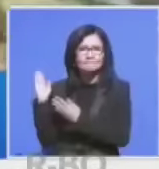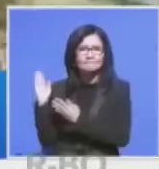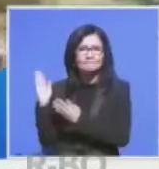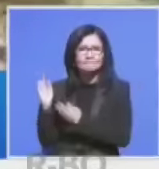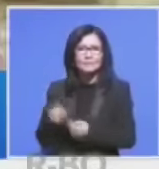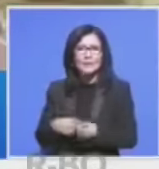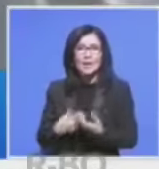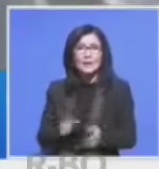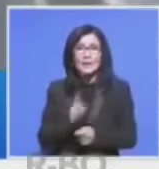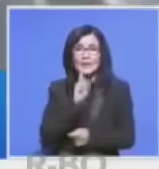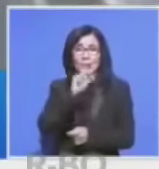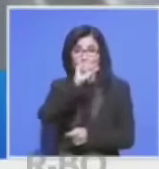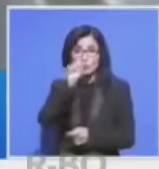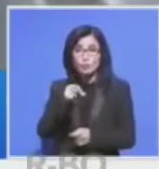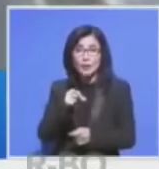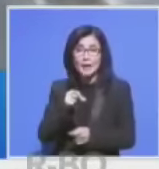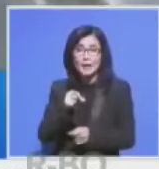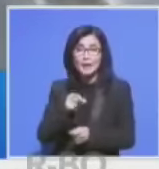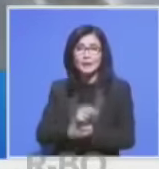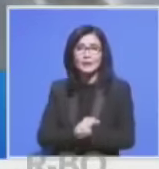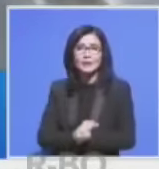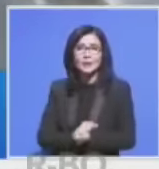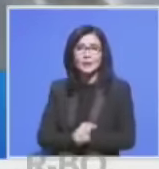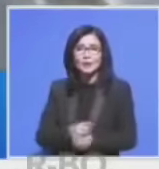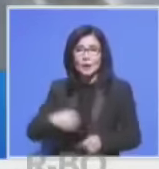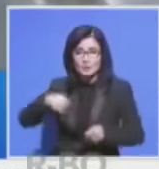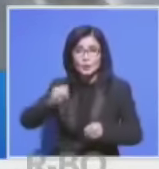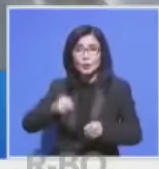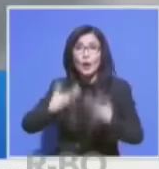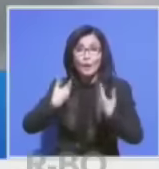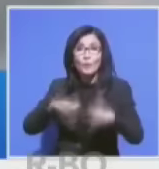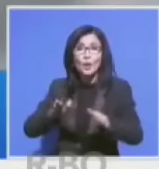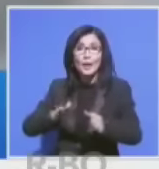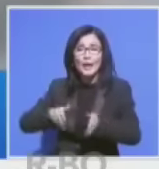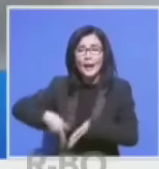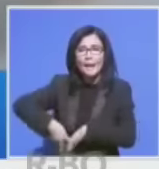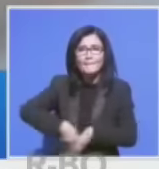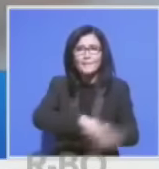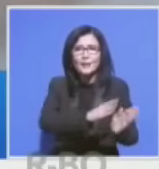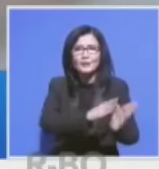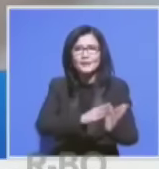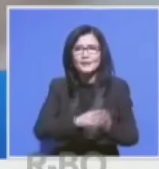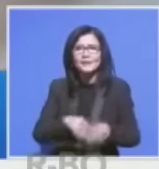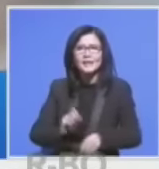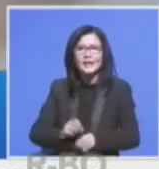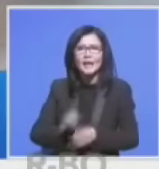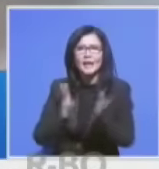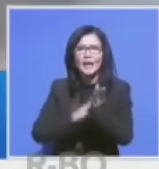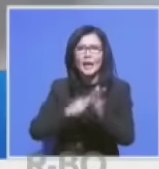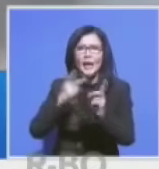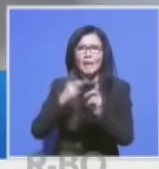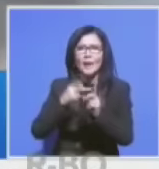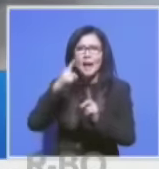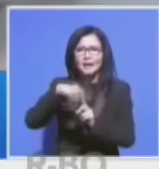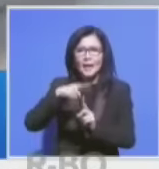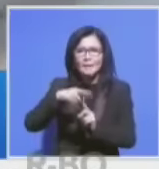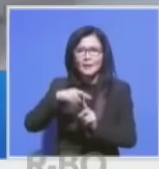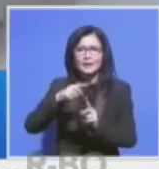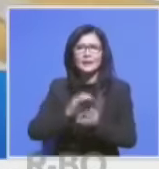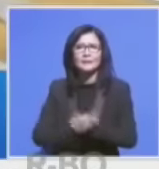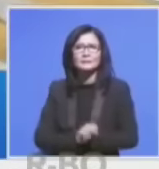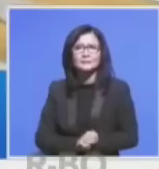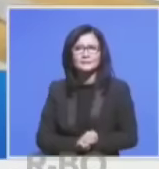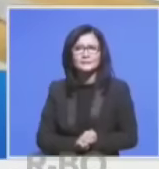Lebih dari satu bulan sudah, larangan sepeda motor melintas di jalan MH Tamrin hingga Medan Merdeka Barat Jakarta dicabut oleh Mahkamah